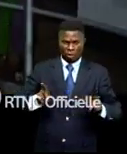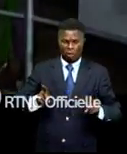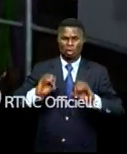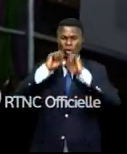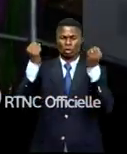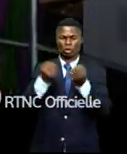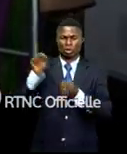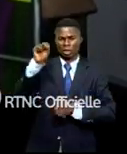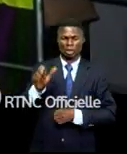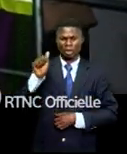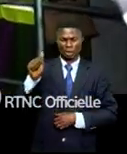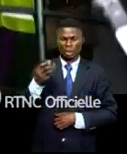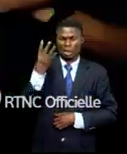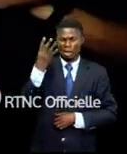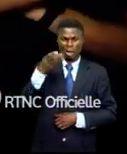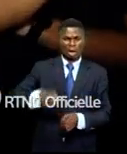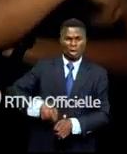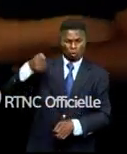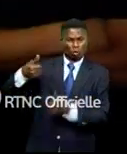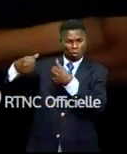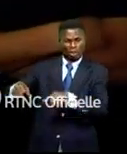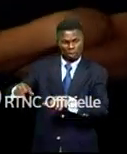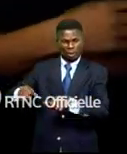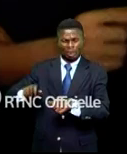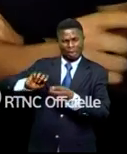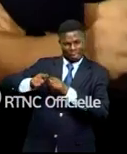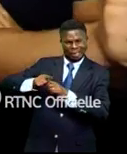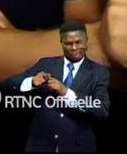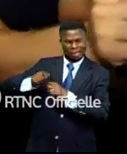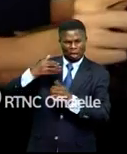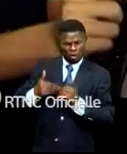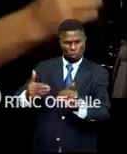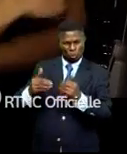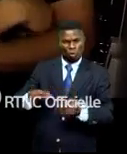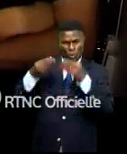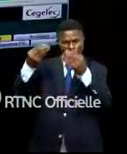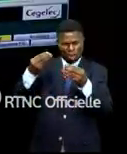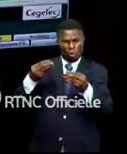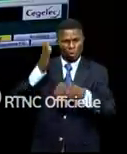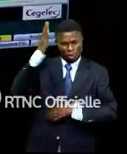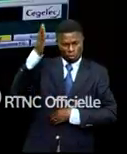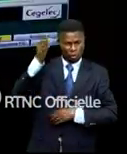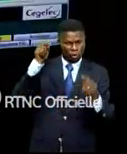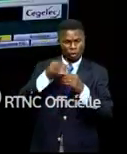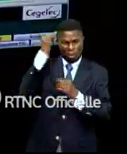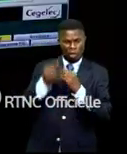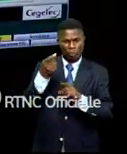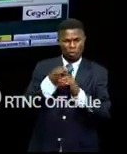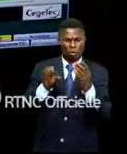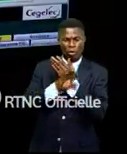SA. Les quatre groupes restants qui subissent d'intenses travaux seront remis progressivement jusqu'à la fin du mois